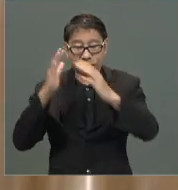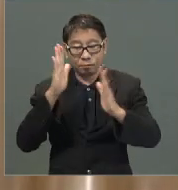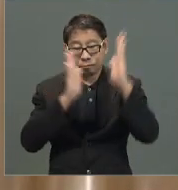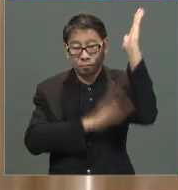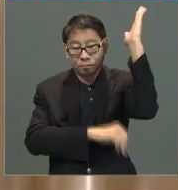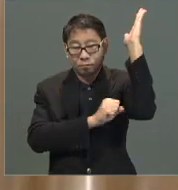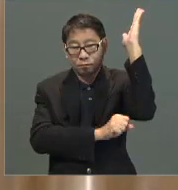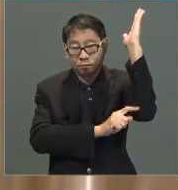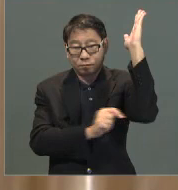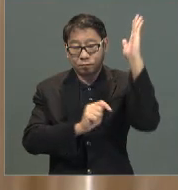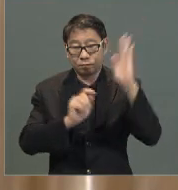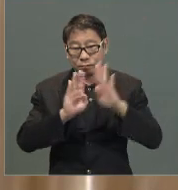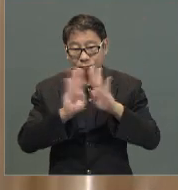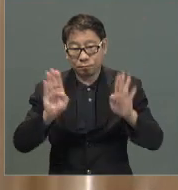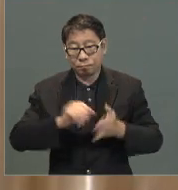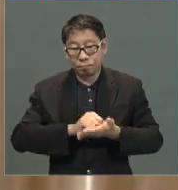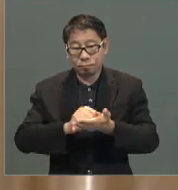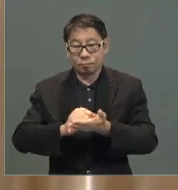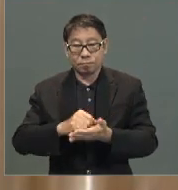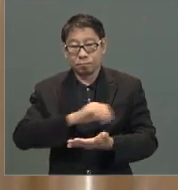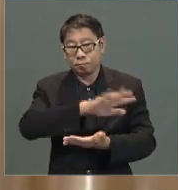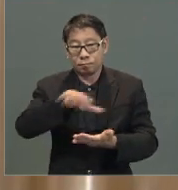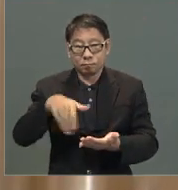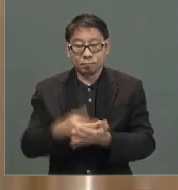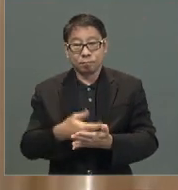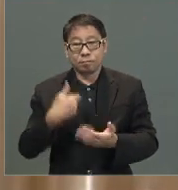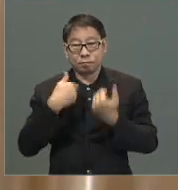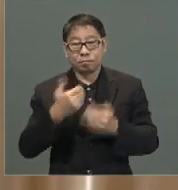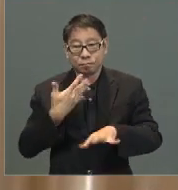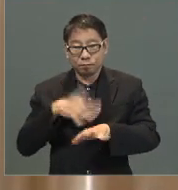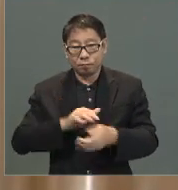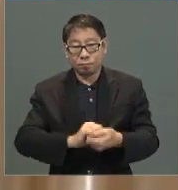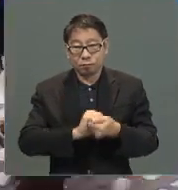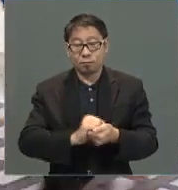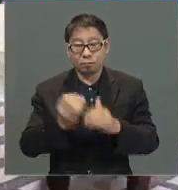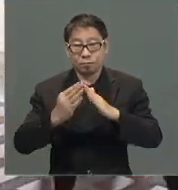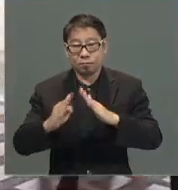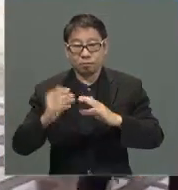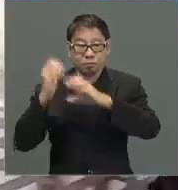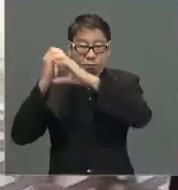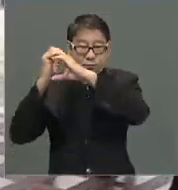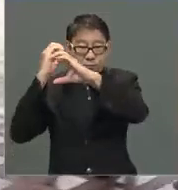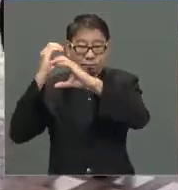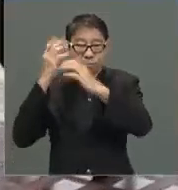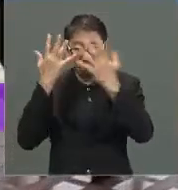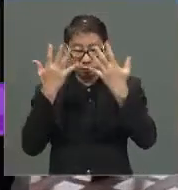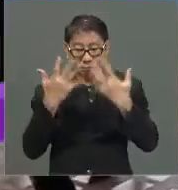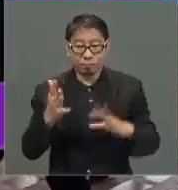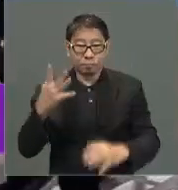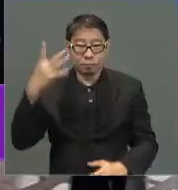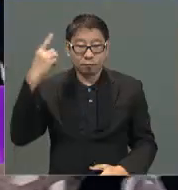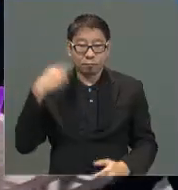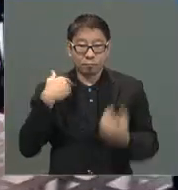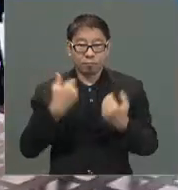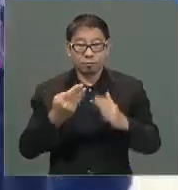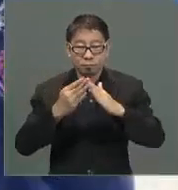ลจะเปิดเต็มอัตราที่กำหนดไว้ทุกเส้นทางโดยได้ประสานไปยังผู้ประกอบการบขส.แล้วเมื่อวานนี้มีบ